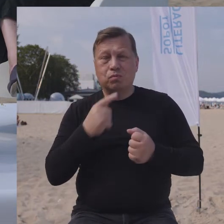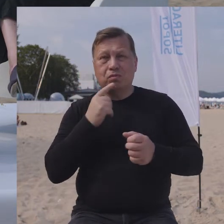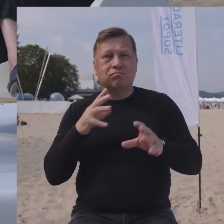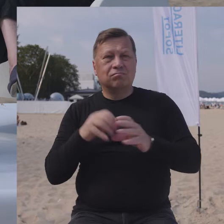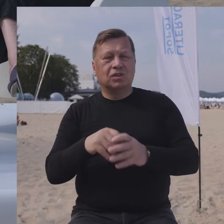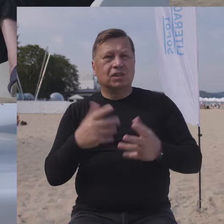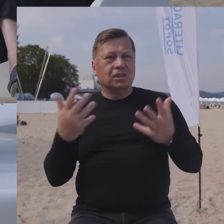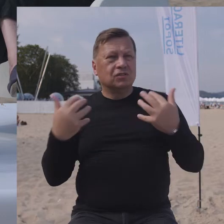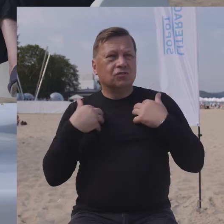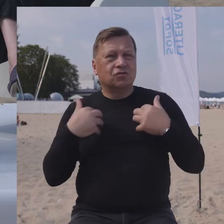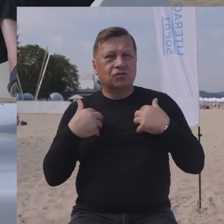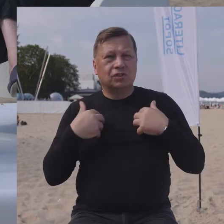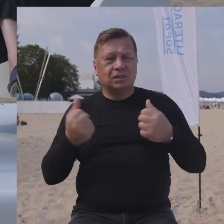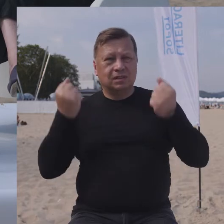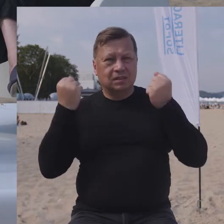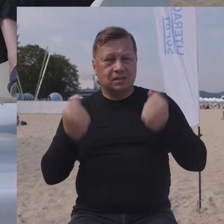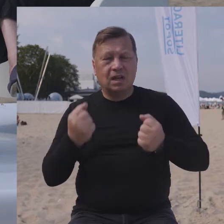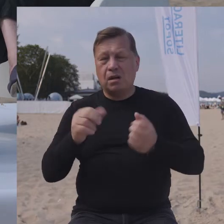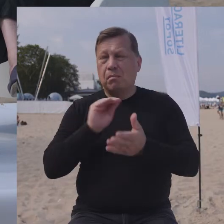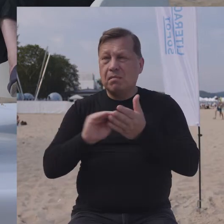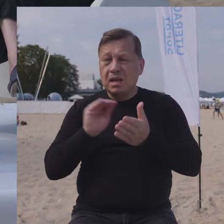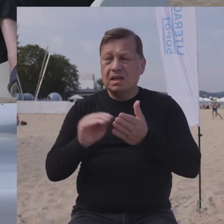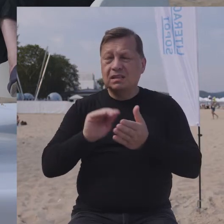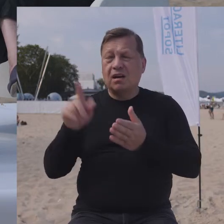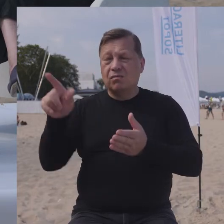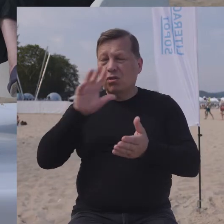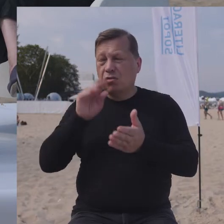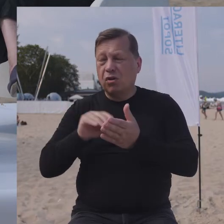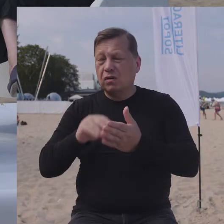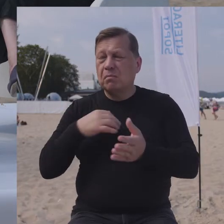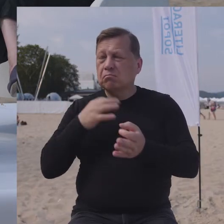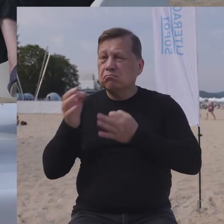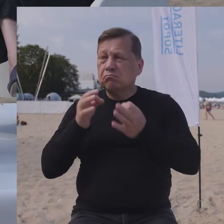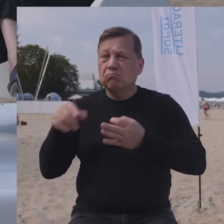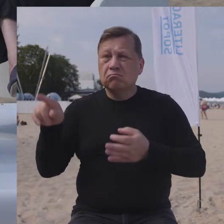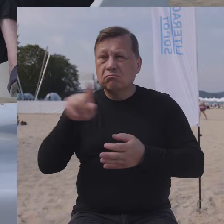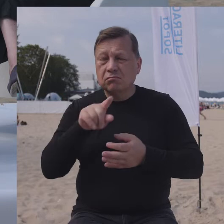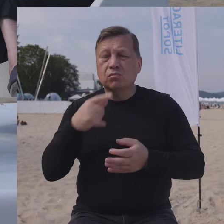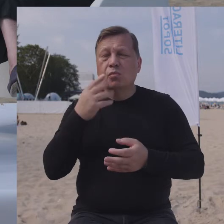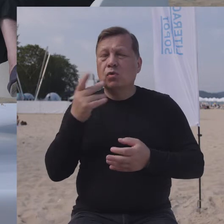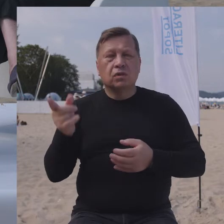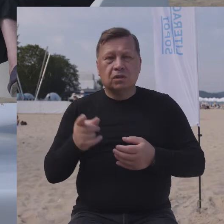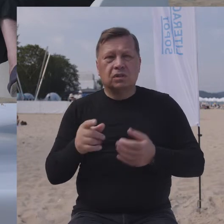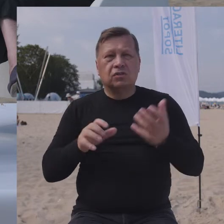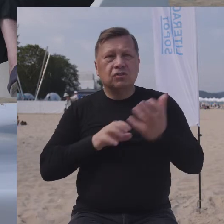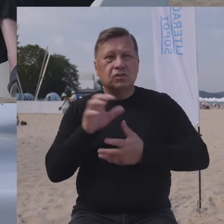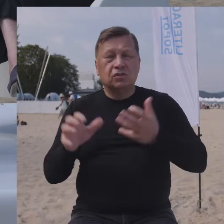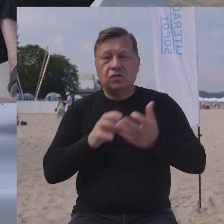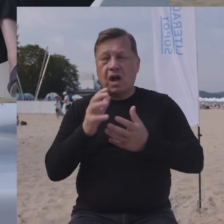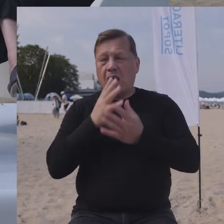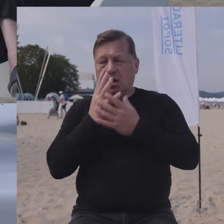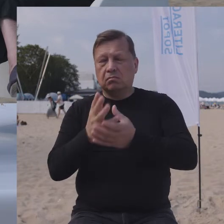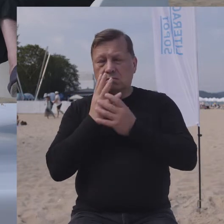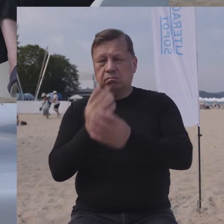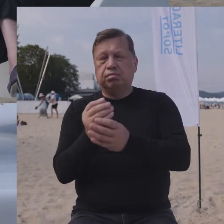było to doświadczenie też innych pisarzy i pisarek, z którymi o tym rozmawiałam. To znaczy świat po prostu tak przyspieszył,